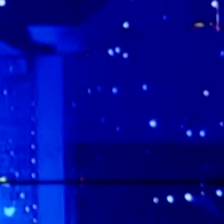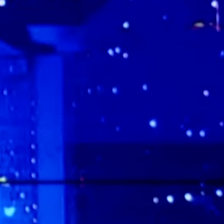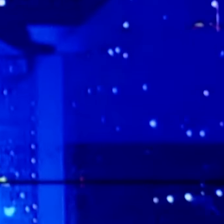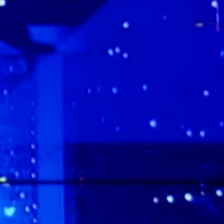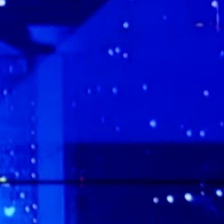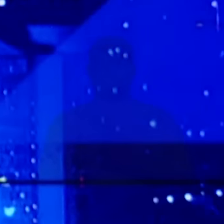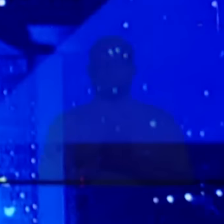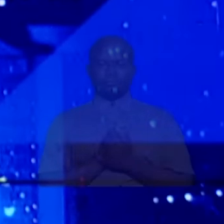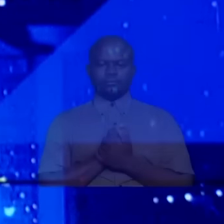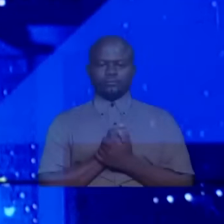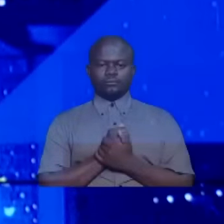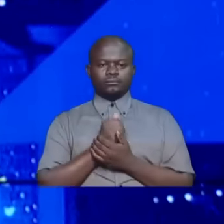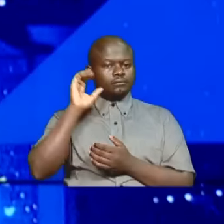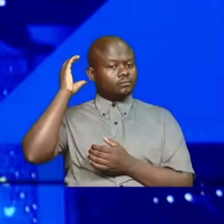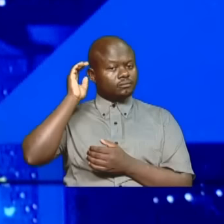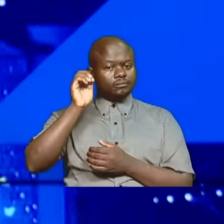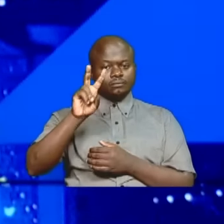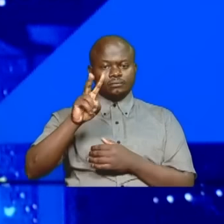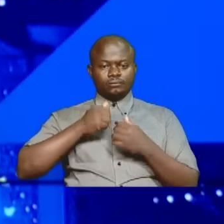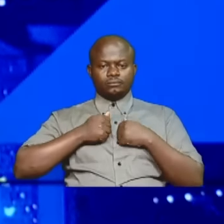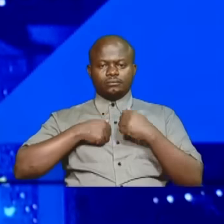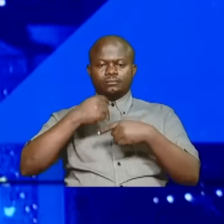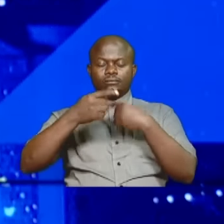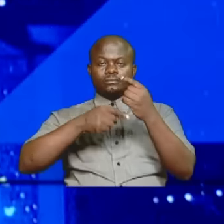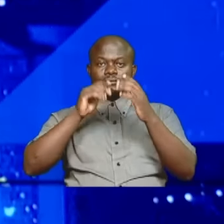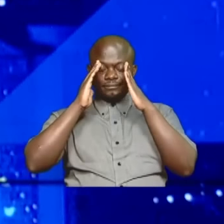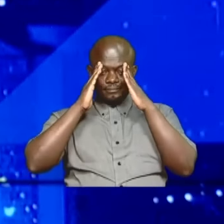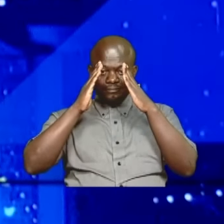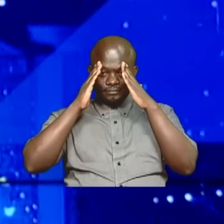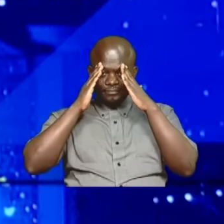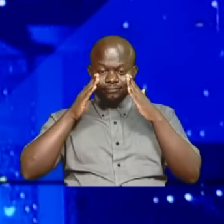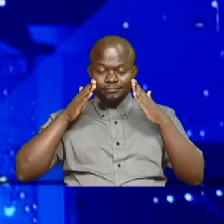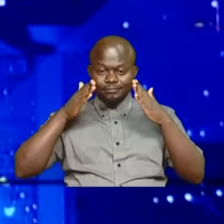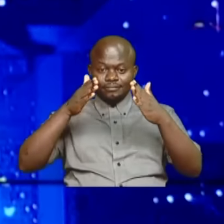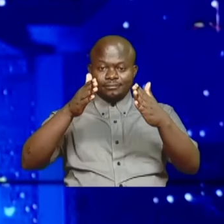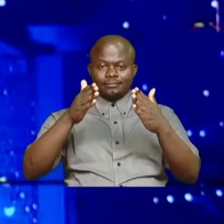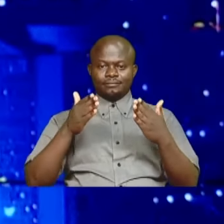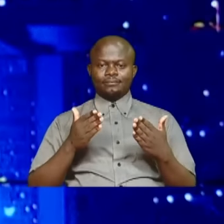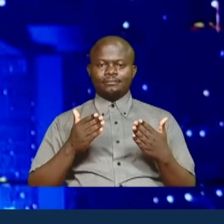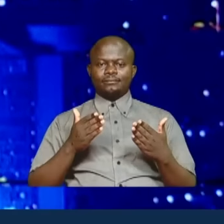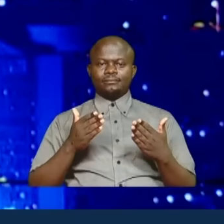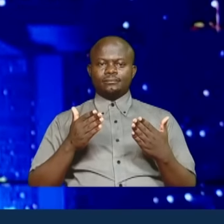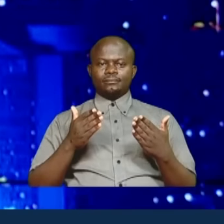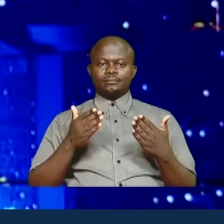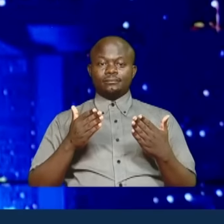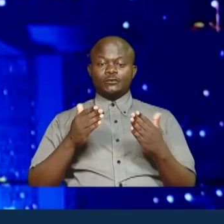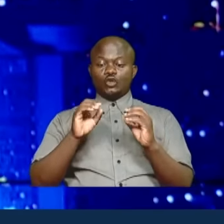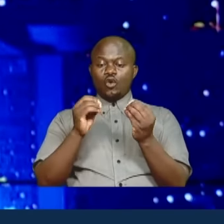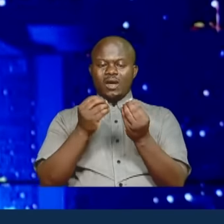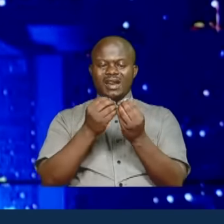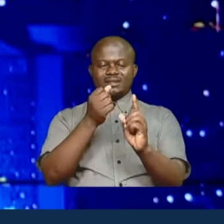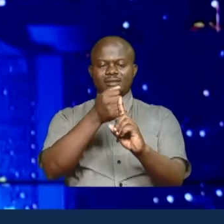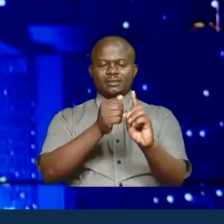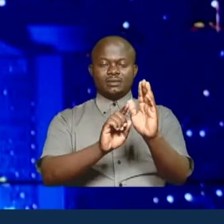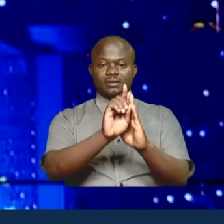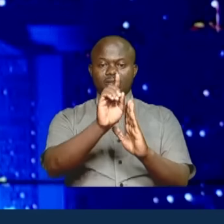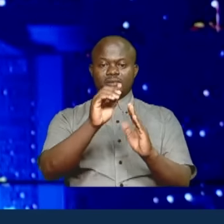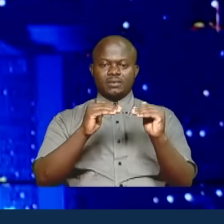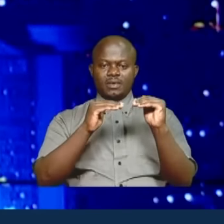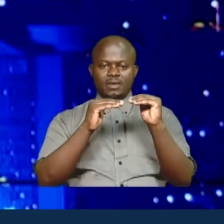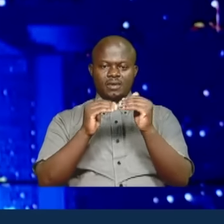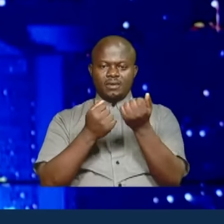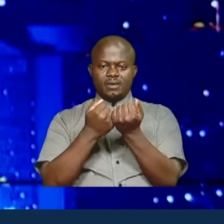Aya ni amakuru ya Televiziyo y'u Rwanda mukomeje gukurikira. Imiryango iharanira guteza imbere uburinganire n'ubwuzuzanye igaragaza ko